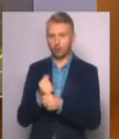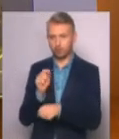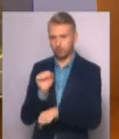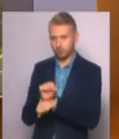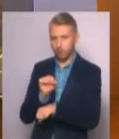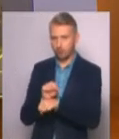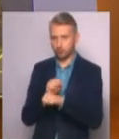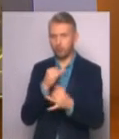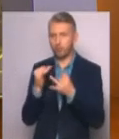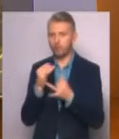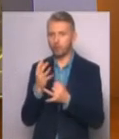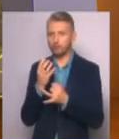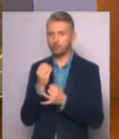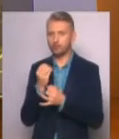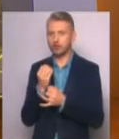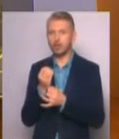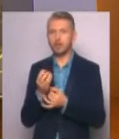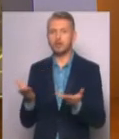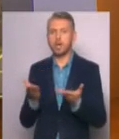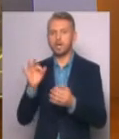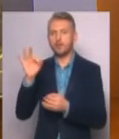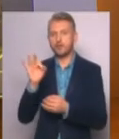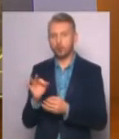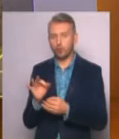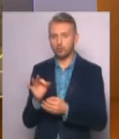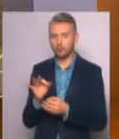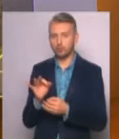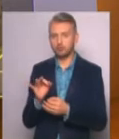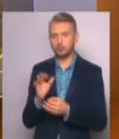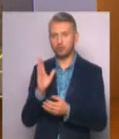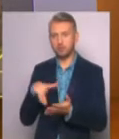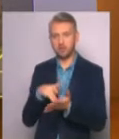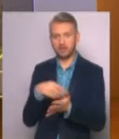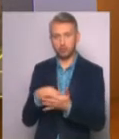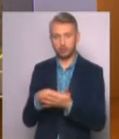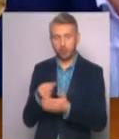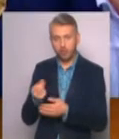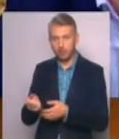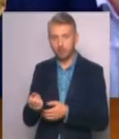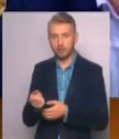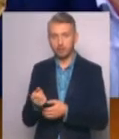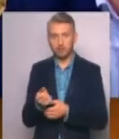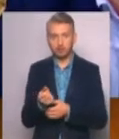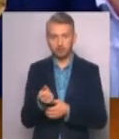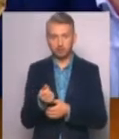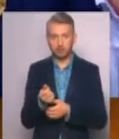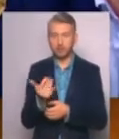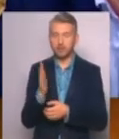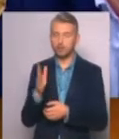поговоримо про те, який відсоток, можливо, буде задіяний з міського бюджету, скільки буде коштів